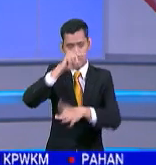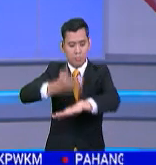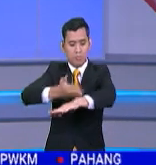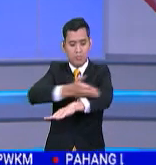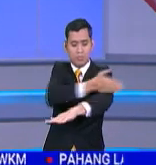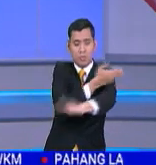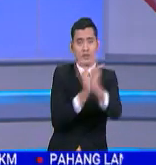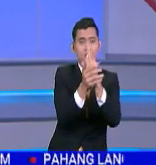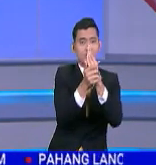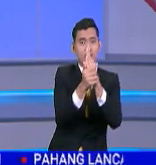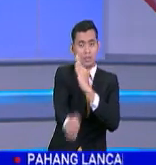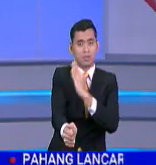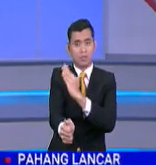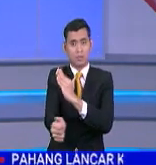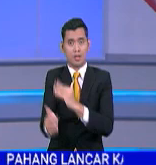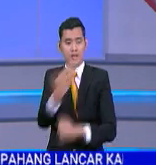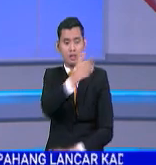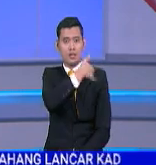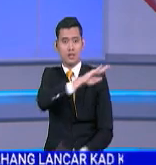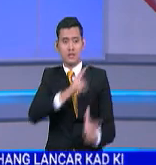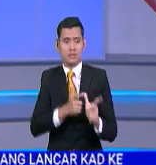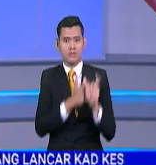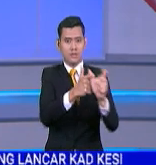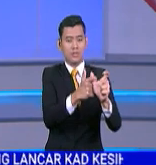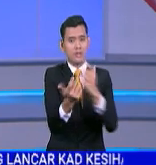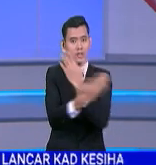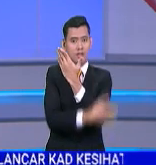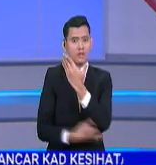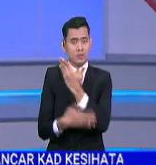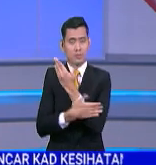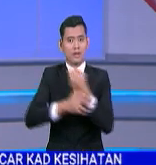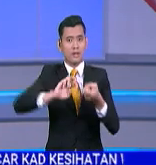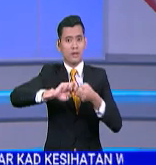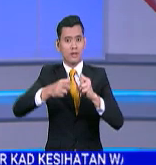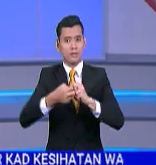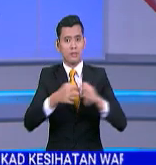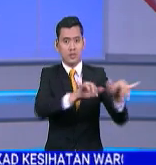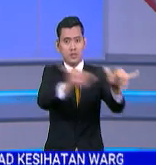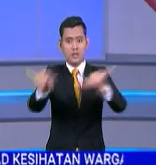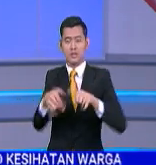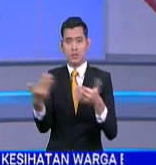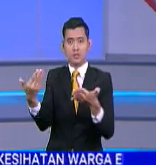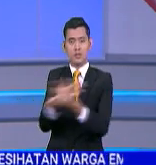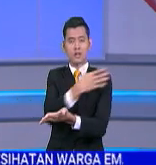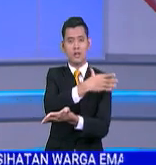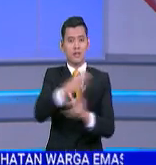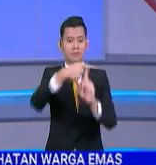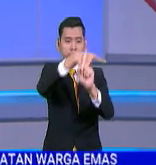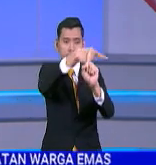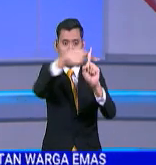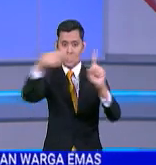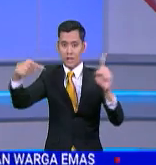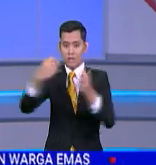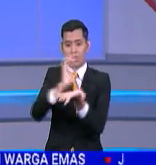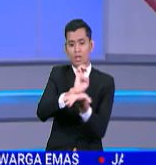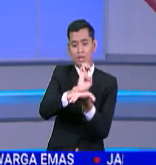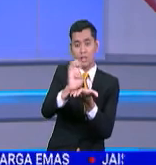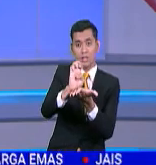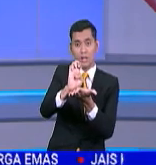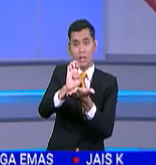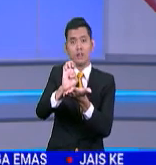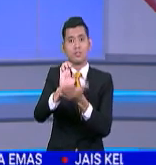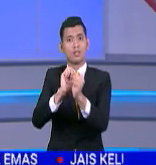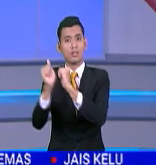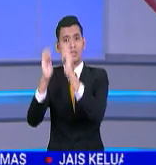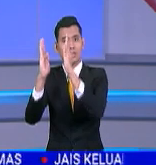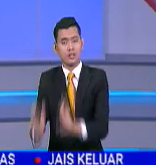Demikian tegas bekas pelari pecut negara Nazmizan Muhammad susulan isu penyelarasan baharu dan pemotongan allowance atlet negara oleh